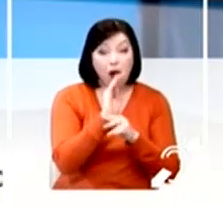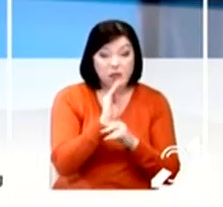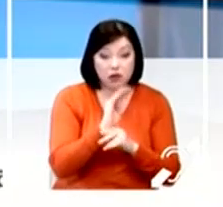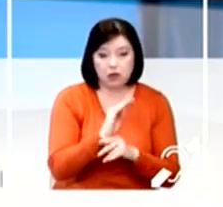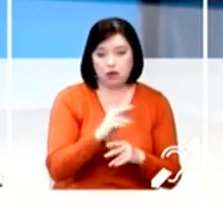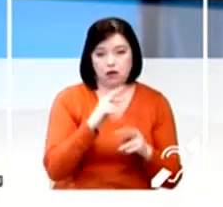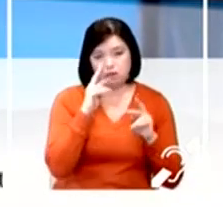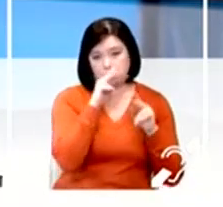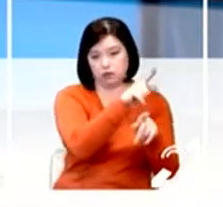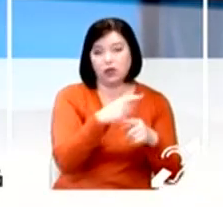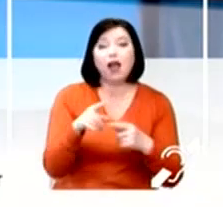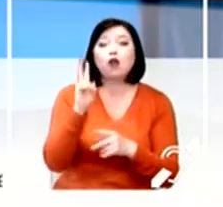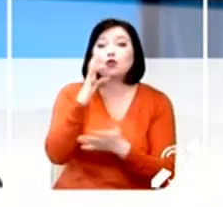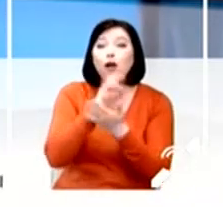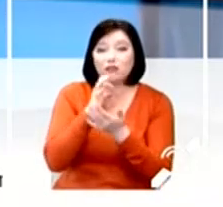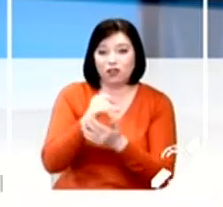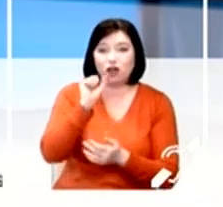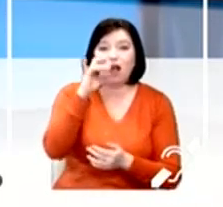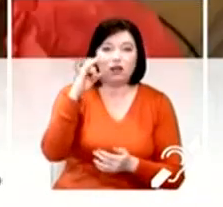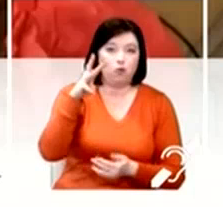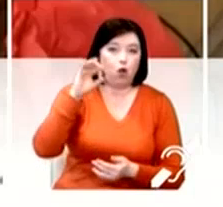către responsabilii de la Air Moldova.